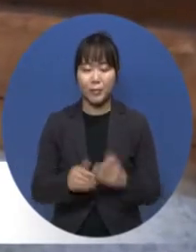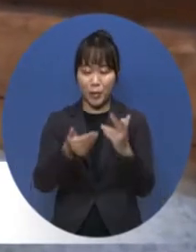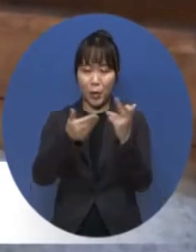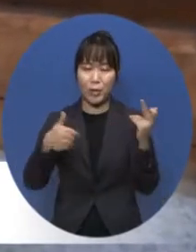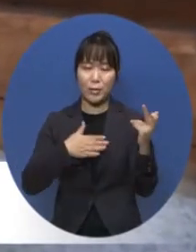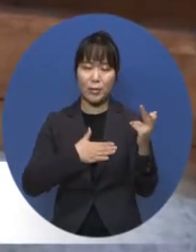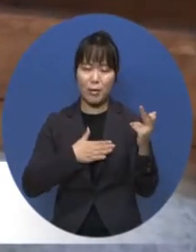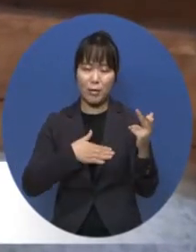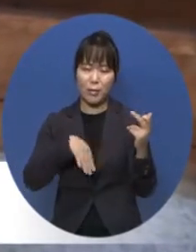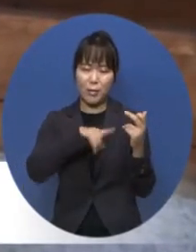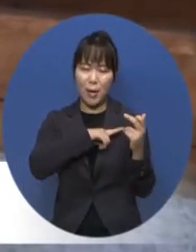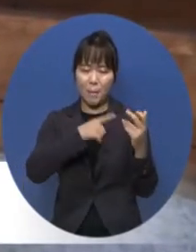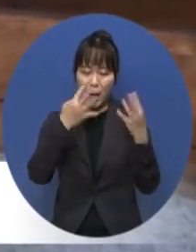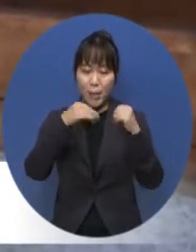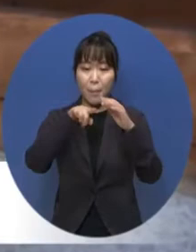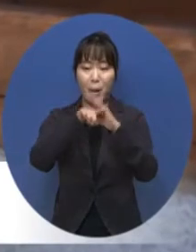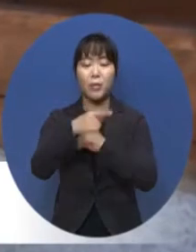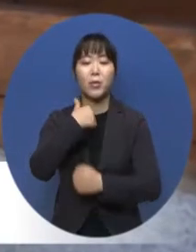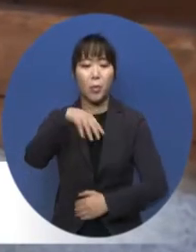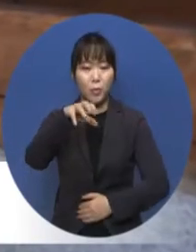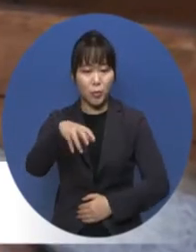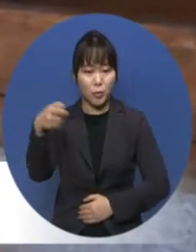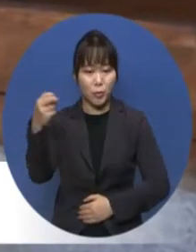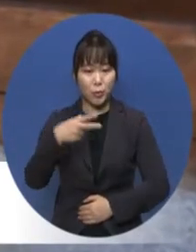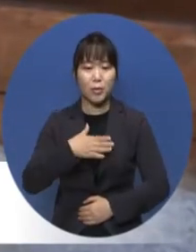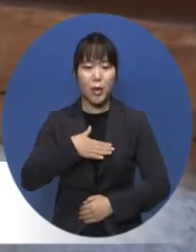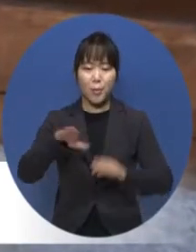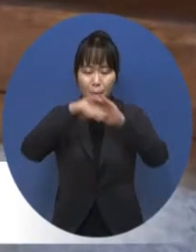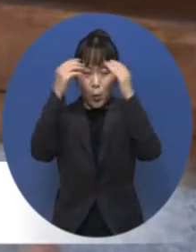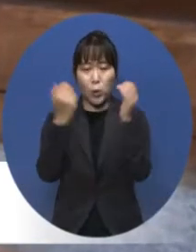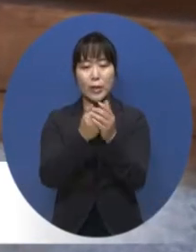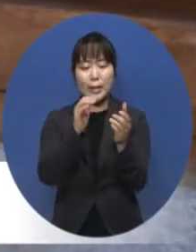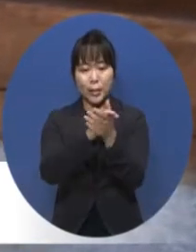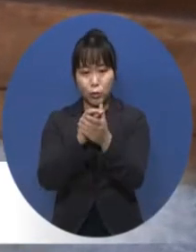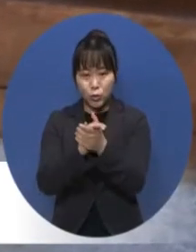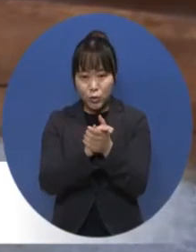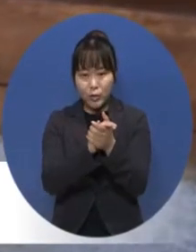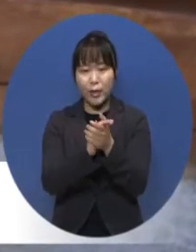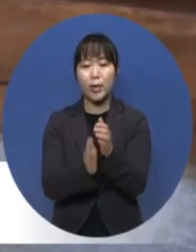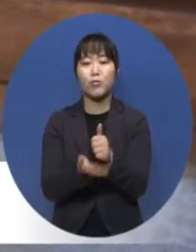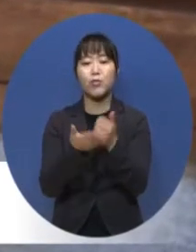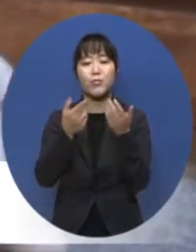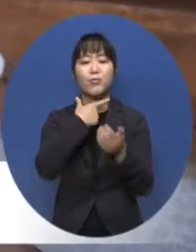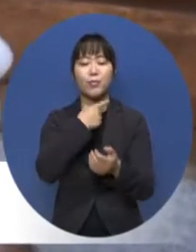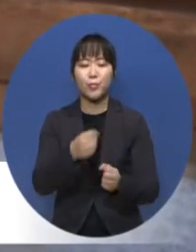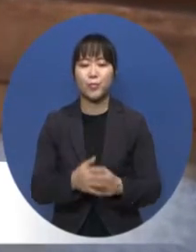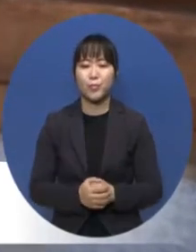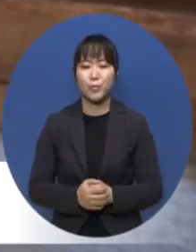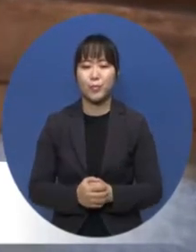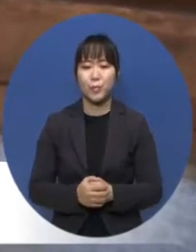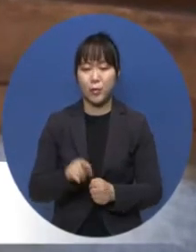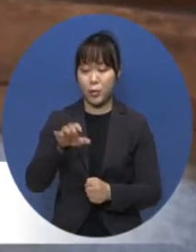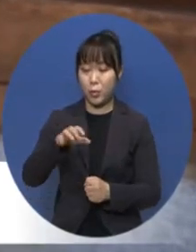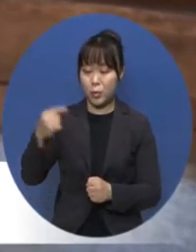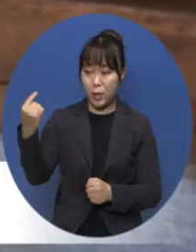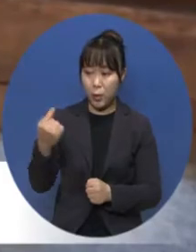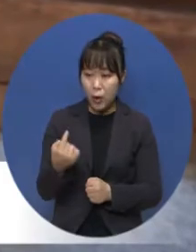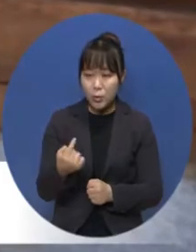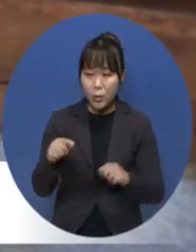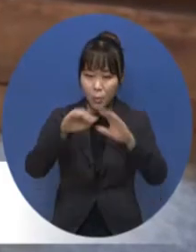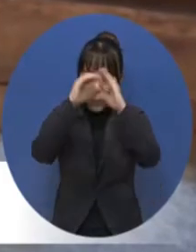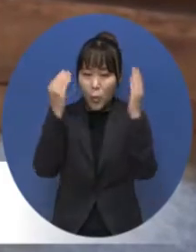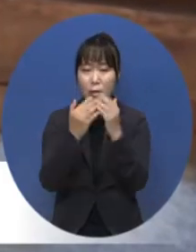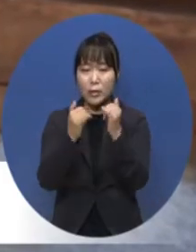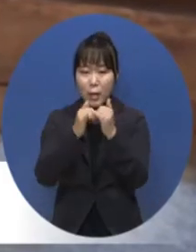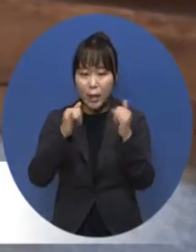강원은 제가 가장 많이 방문한 곳이고 저의 모든 친구들에게 추천하고 싶어요. 여기에 있는 모든